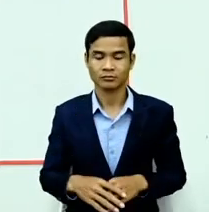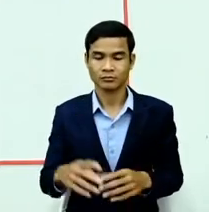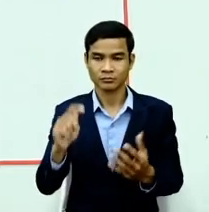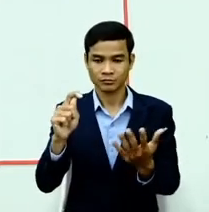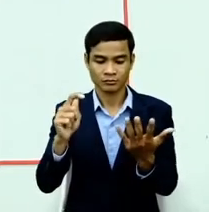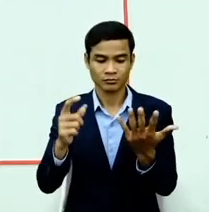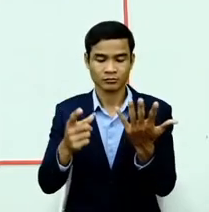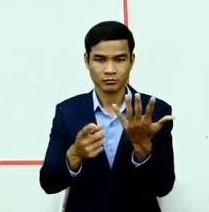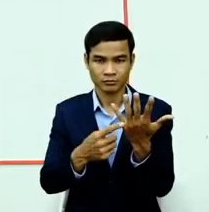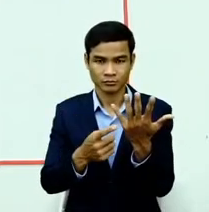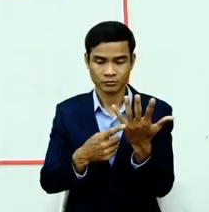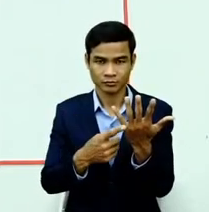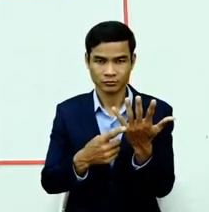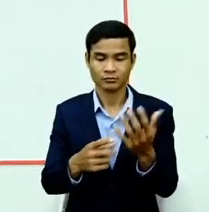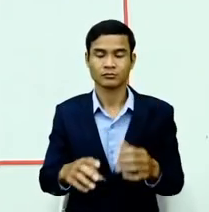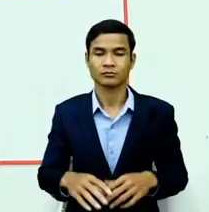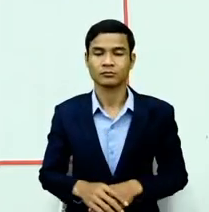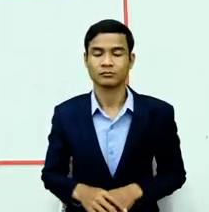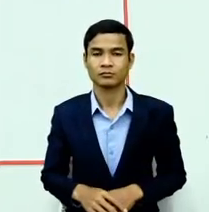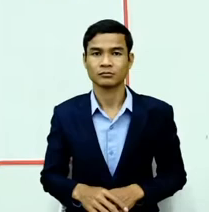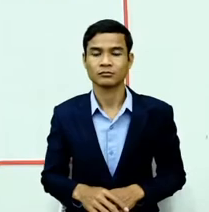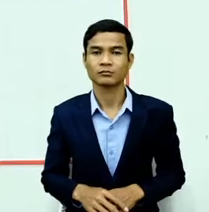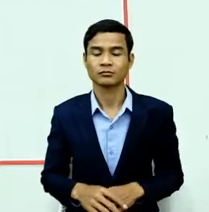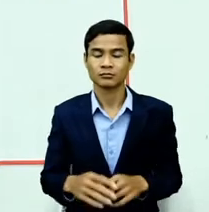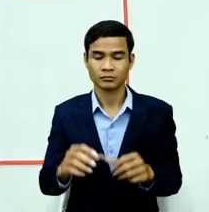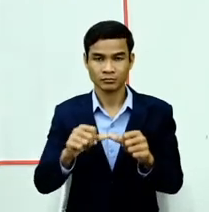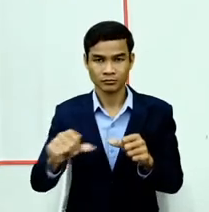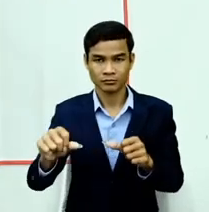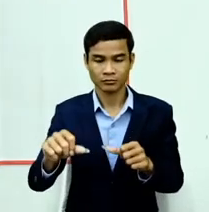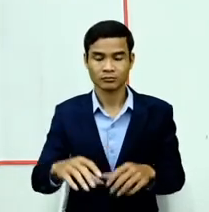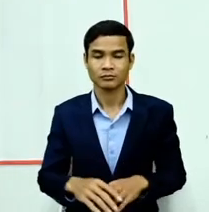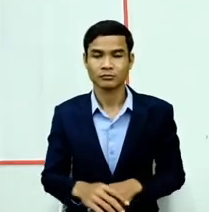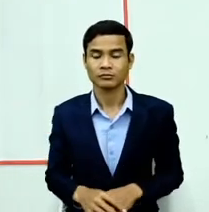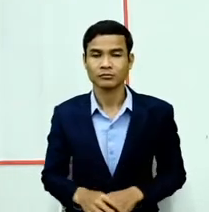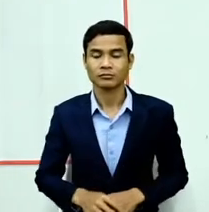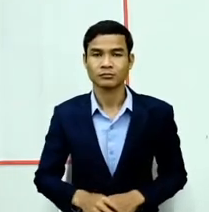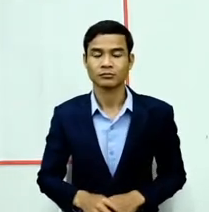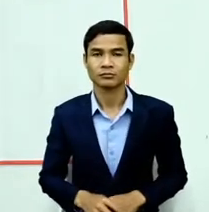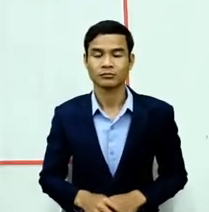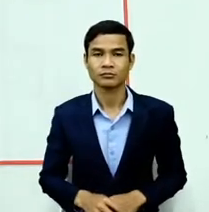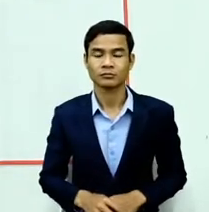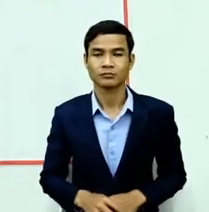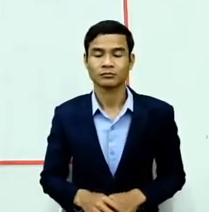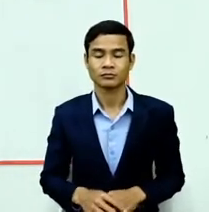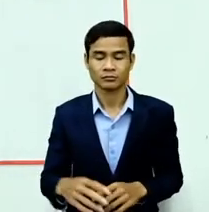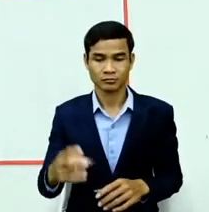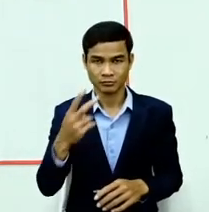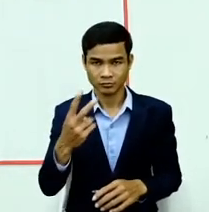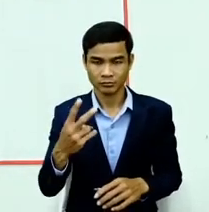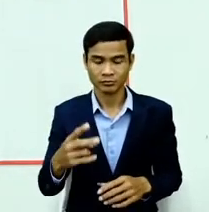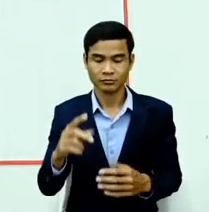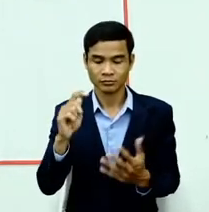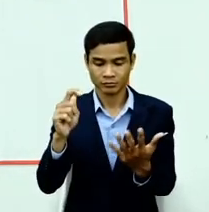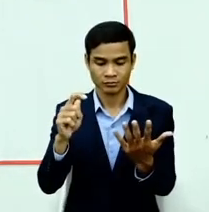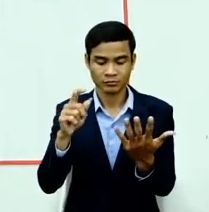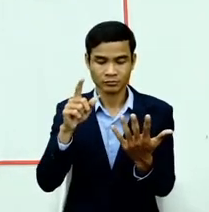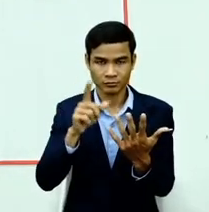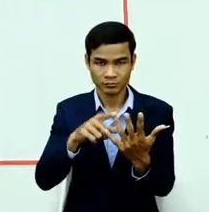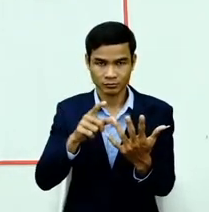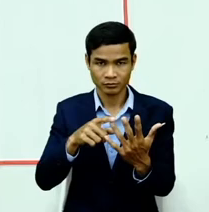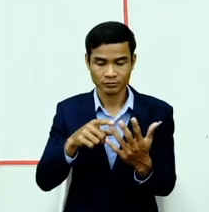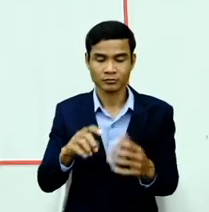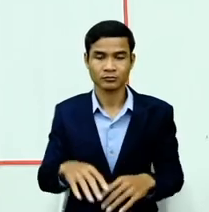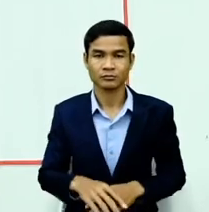ផ្ទៀងផ្ទាត់រអ៊ឺរចាបន្ត Chà, tiền toán rô